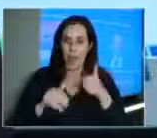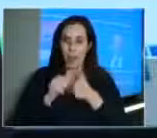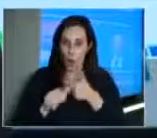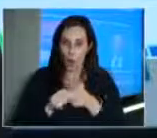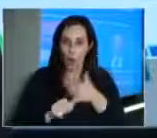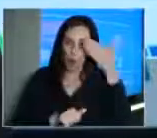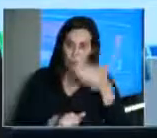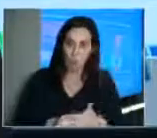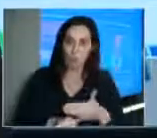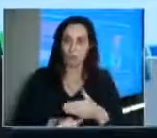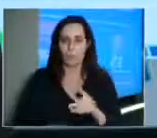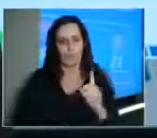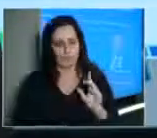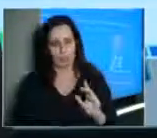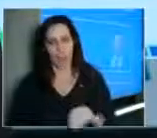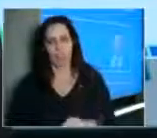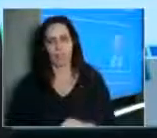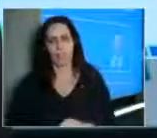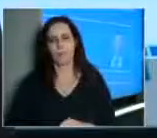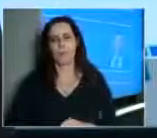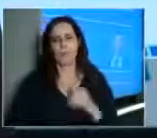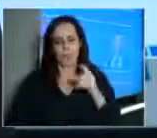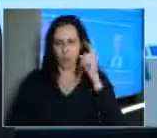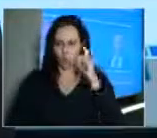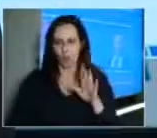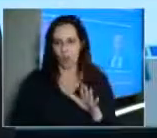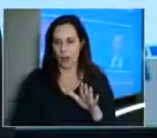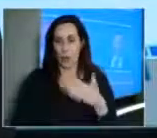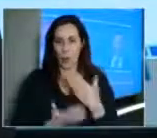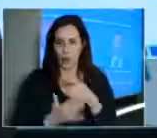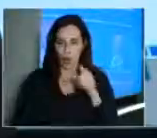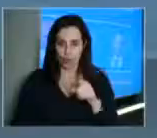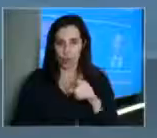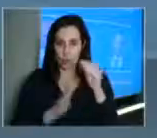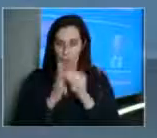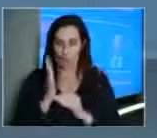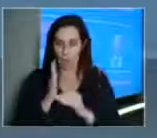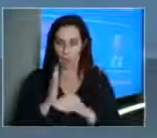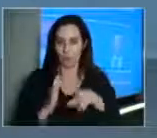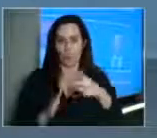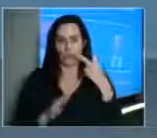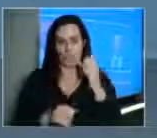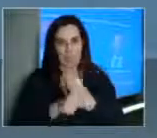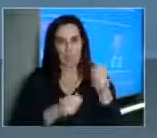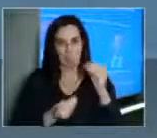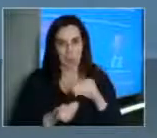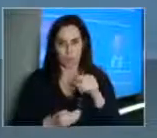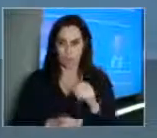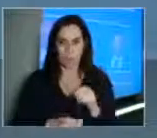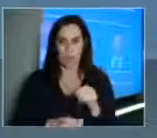של העמוד של האגודה בכלל נכנסו. עידן רול, אתה חושב שהעובדה שאתה ברשימה ויש נציגים נוספים,